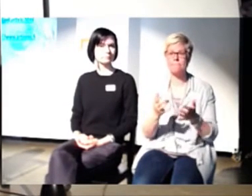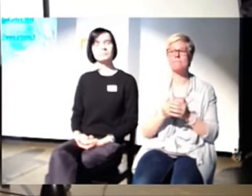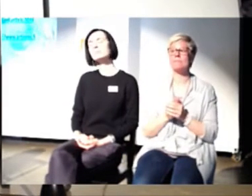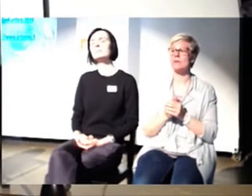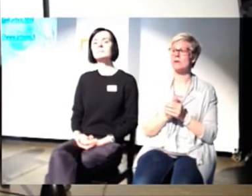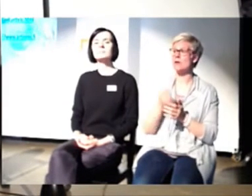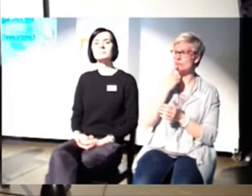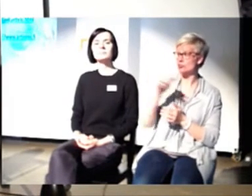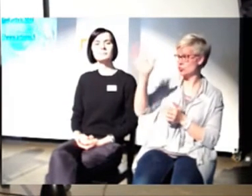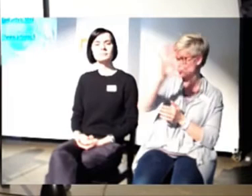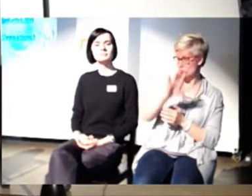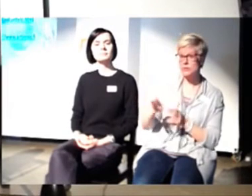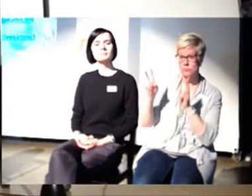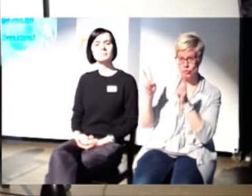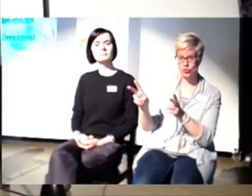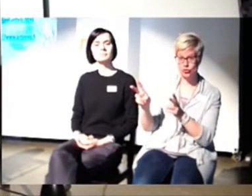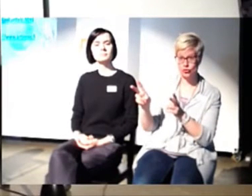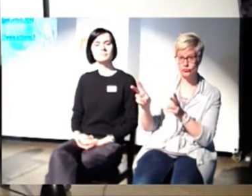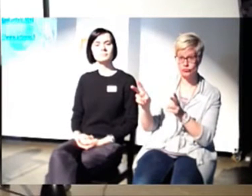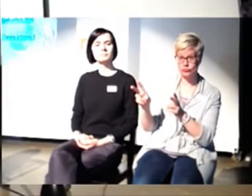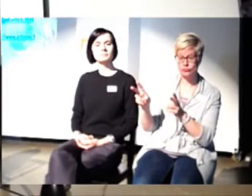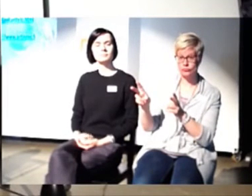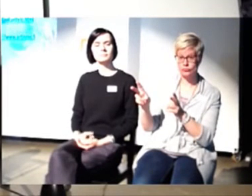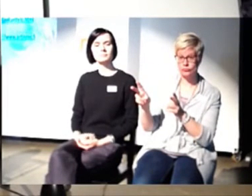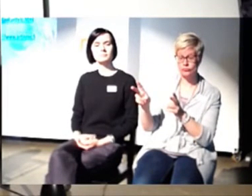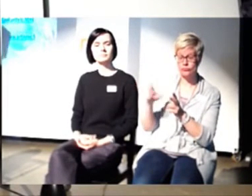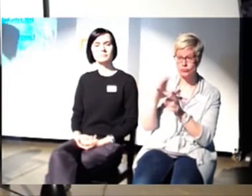ja Suomesta myös on ollut